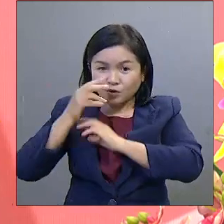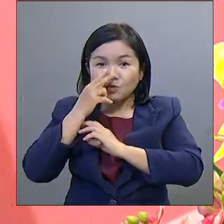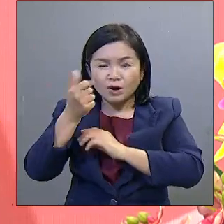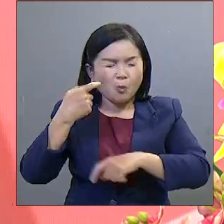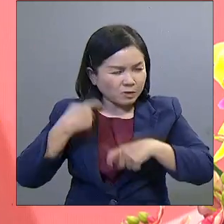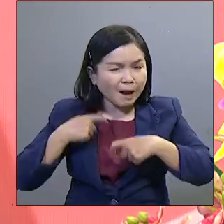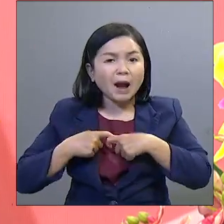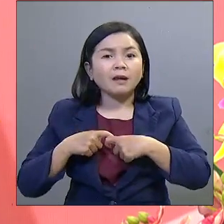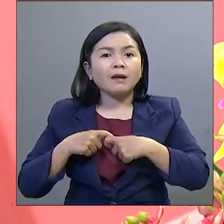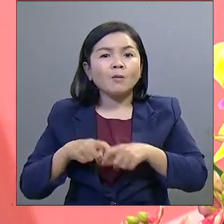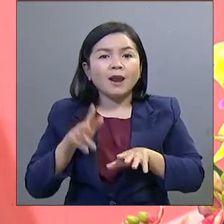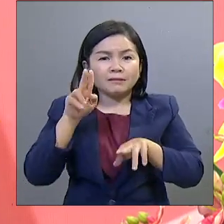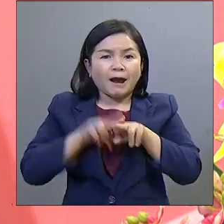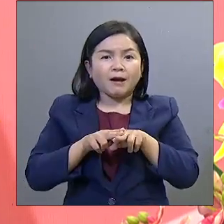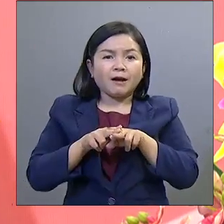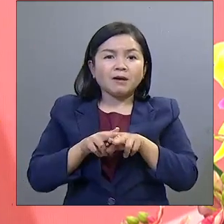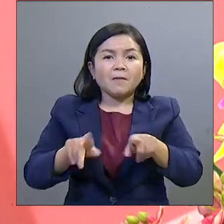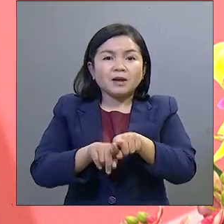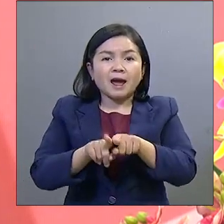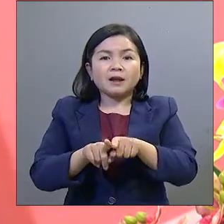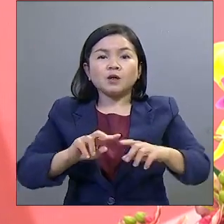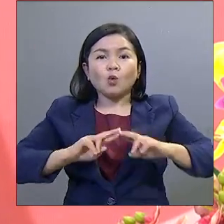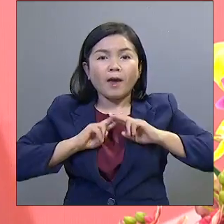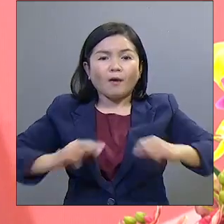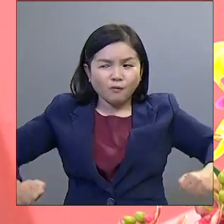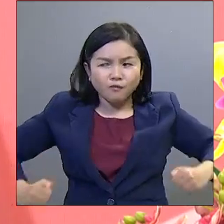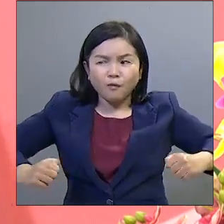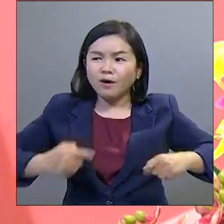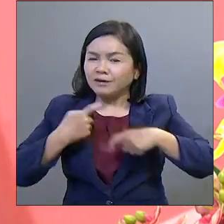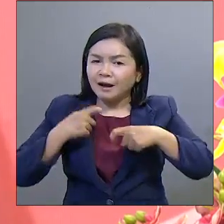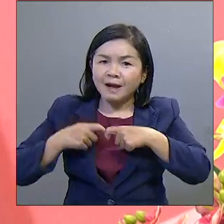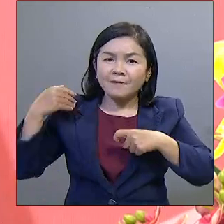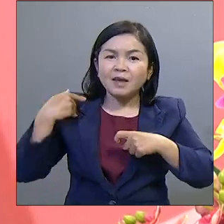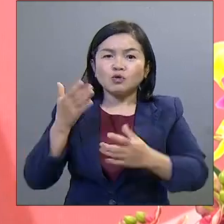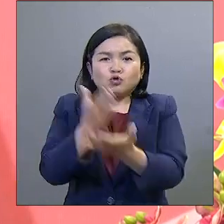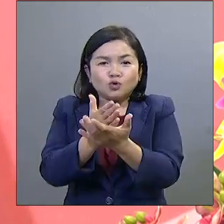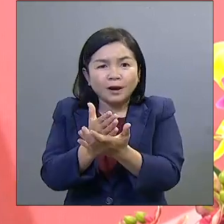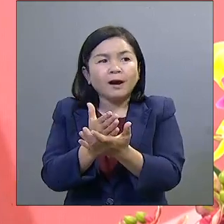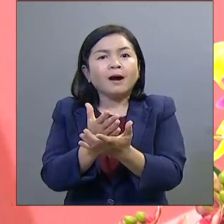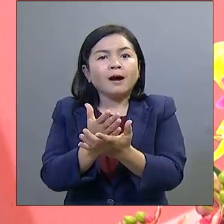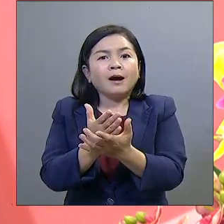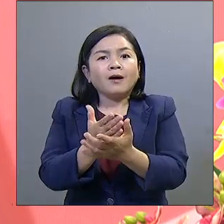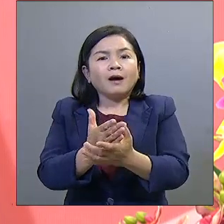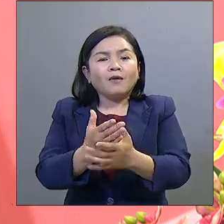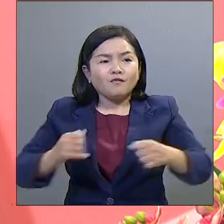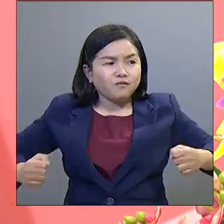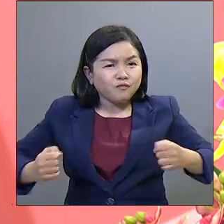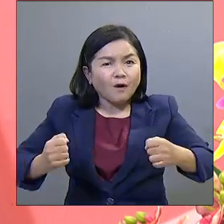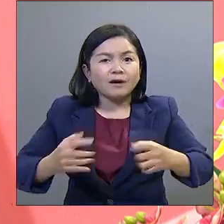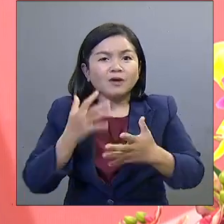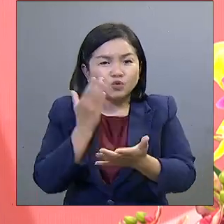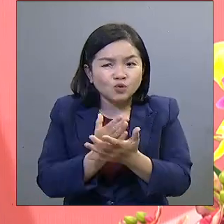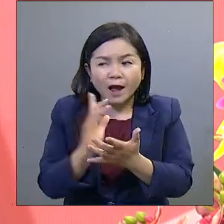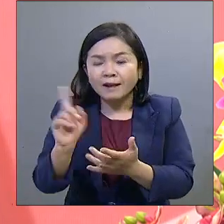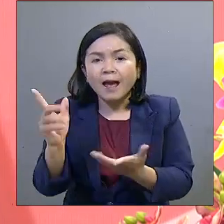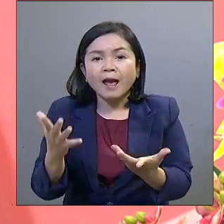ากมากเลยอ่ะคือยากทั้งการเอาตัวเองแบบให้พุ่งทะยานไปยากทั้งตอนเบรก ค่ะ ใช่ เบรกเนี่ยก็คือเบรกไม่ดีก็คือ